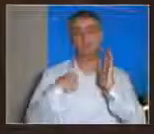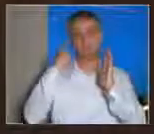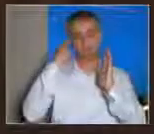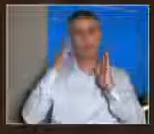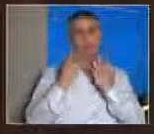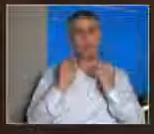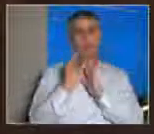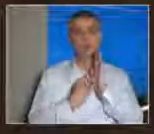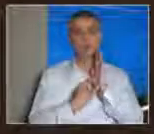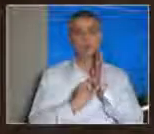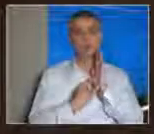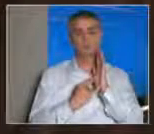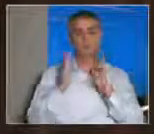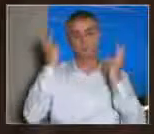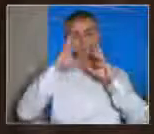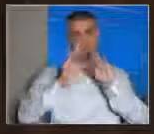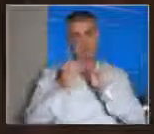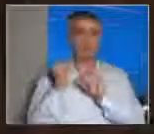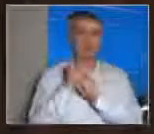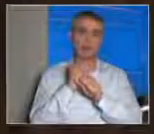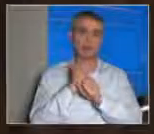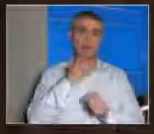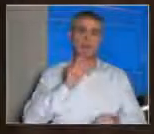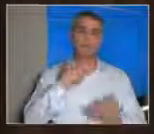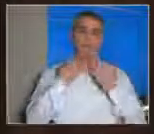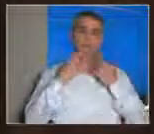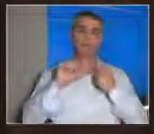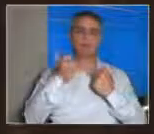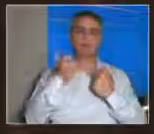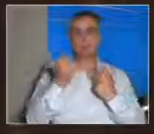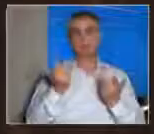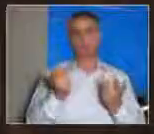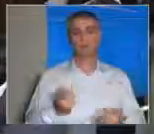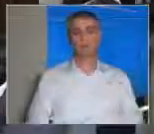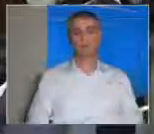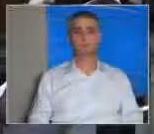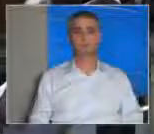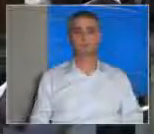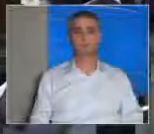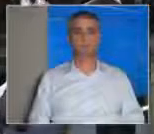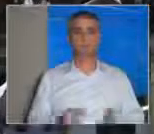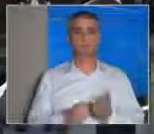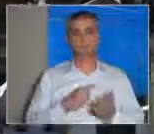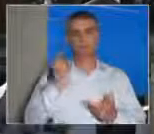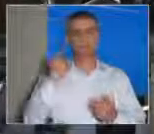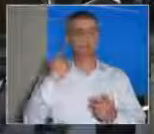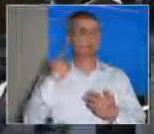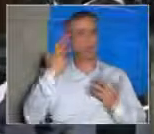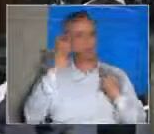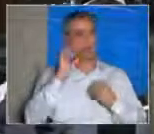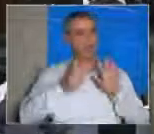שיהיו לא מעט חוקים, שיהיו סיכומים להעביר אותם במהלך המושב הראשון. לכן הערכה של ראש ממשלה נשמעת לי מאוד מציאותית.